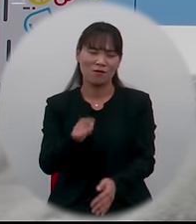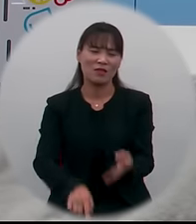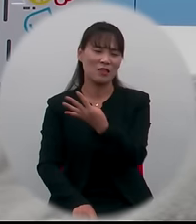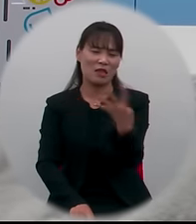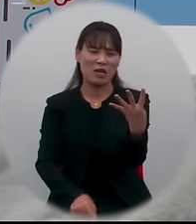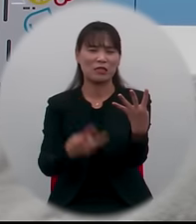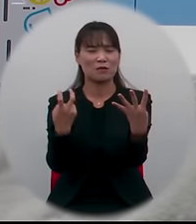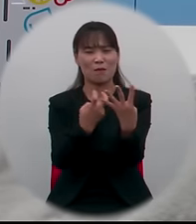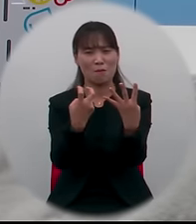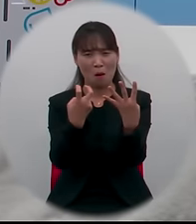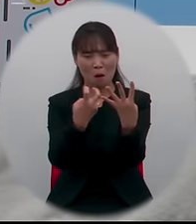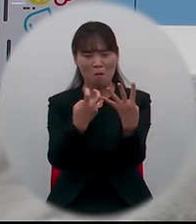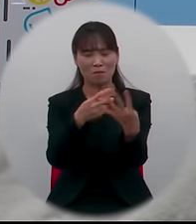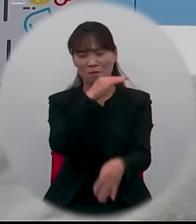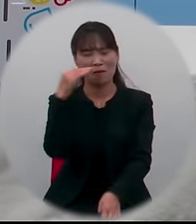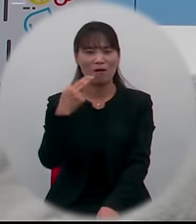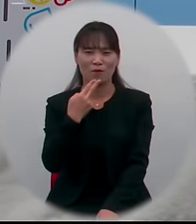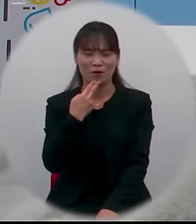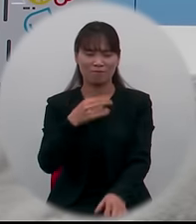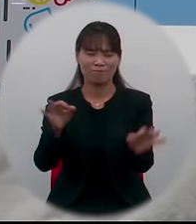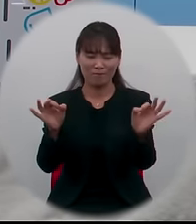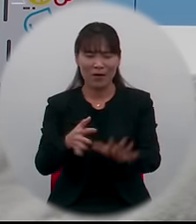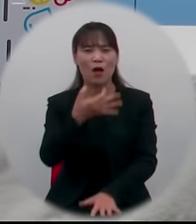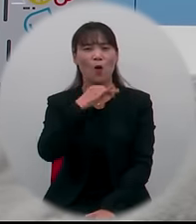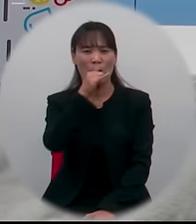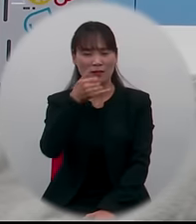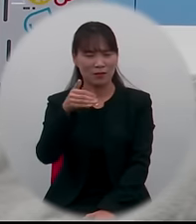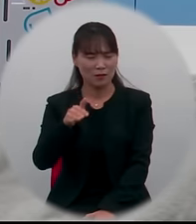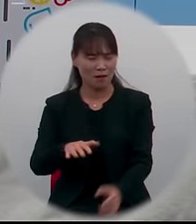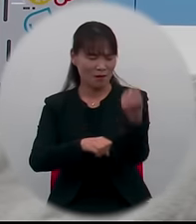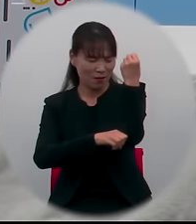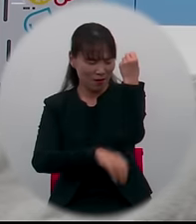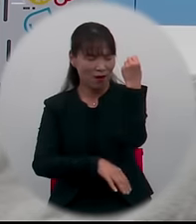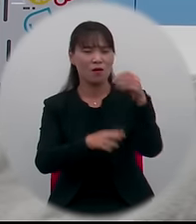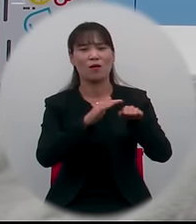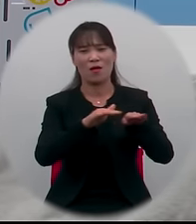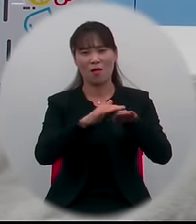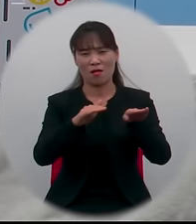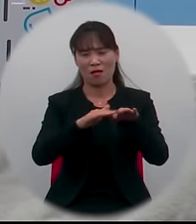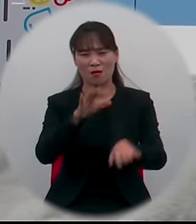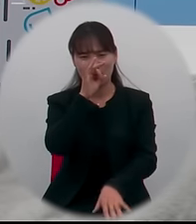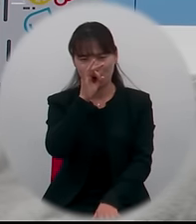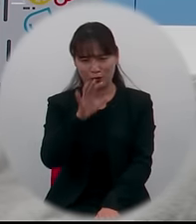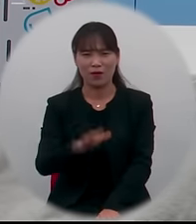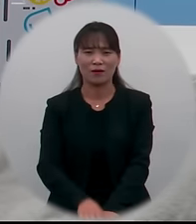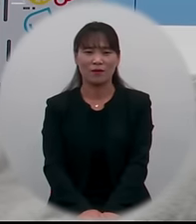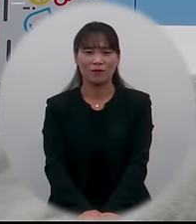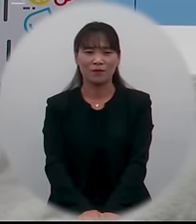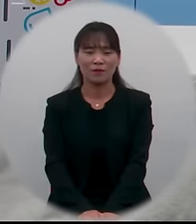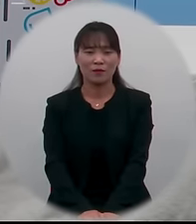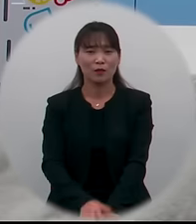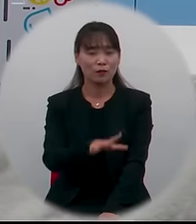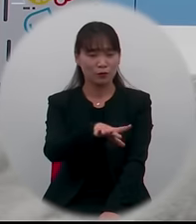안에 올바른 방법은 없다는 겁니다 일시적인 효과는 있어 보이나 근본적인 해결이 되지 못하는 훈육 방식이라고 할